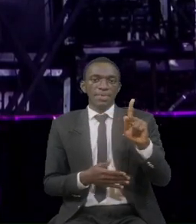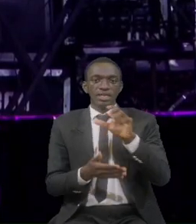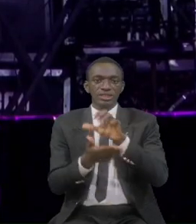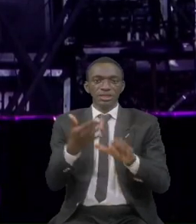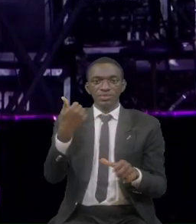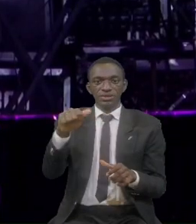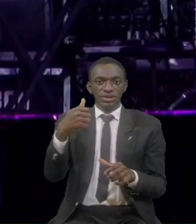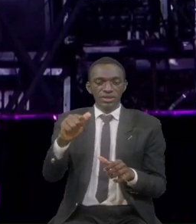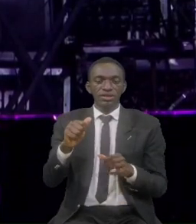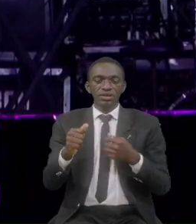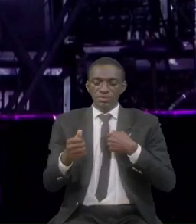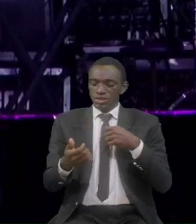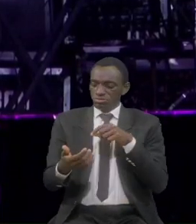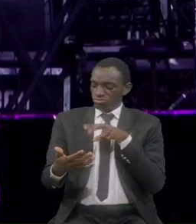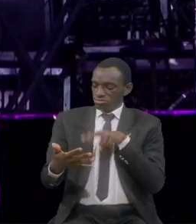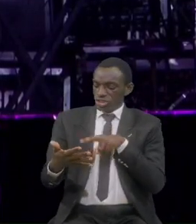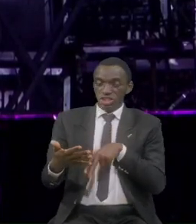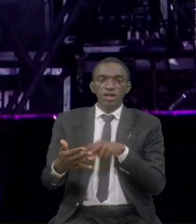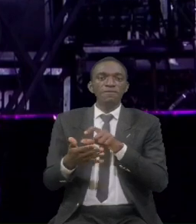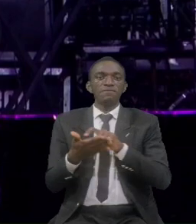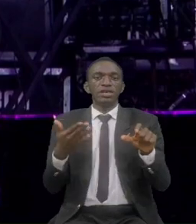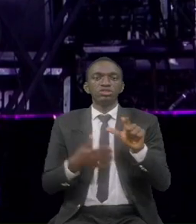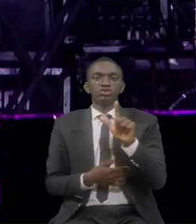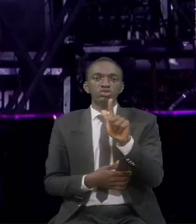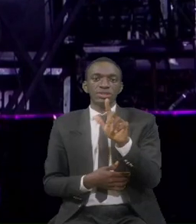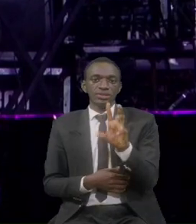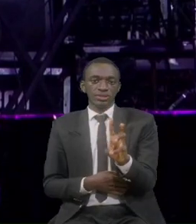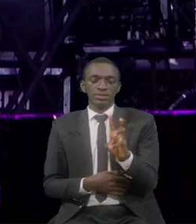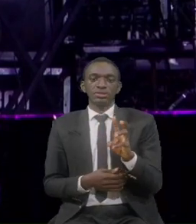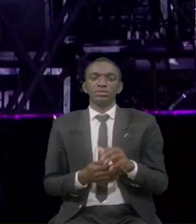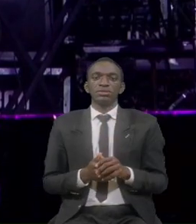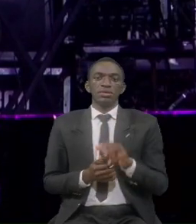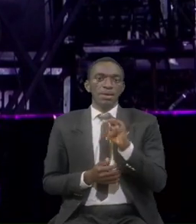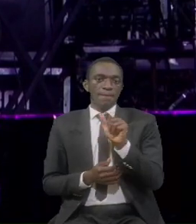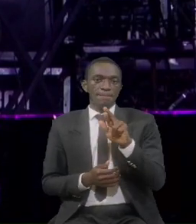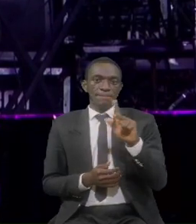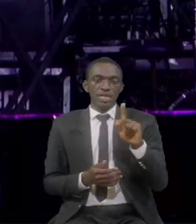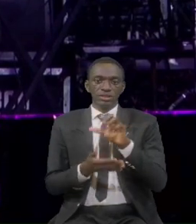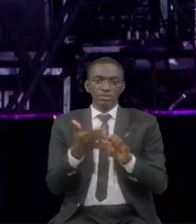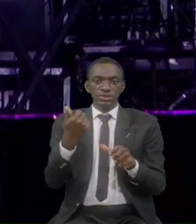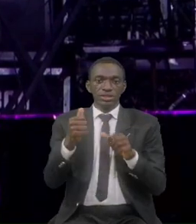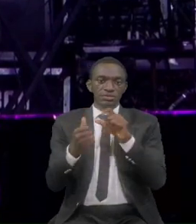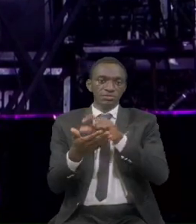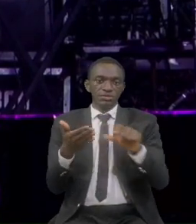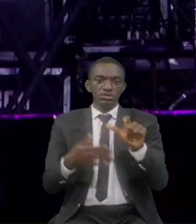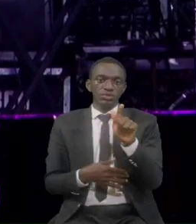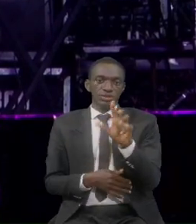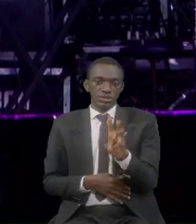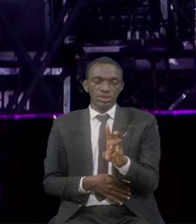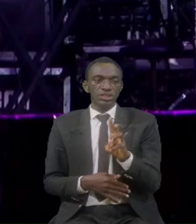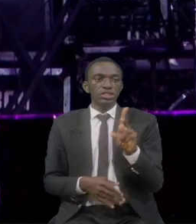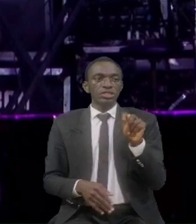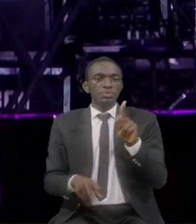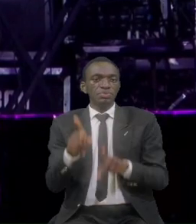verse 26. Basaw na ko gikan sa 26. And they were astonished out of measure.